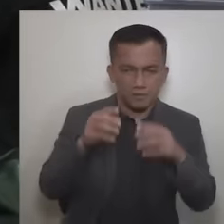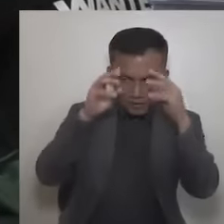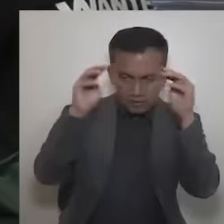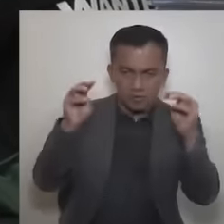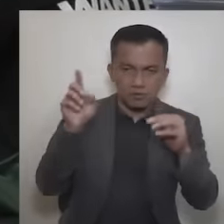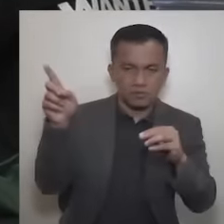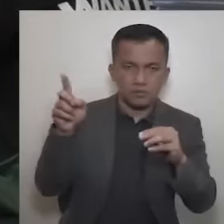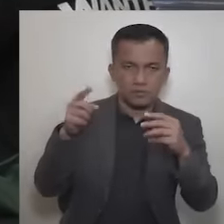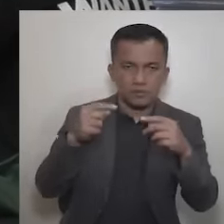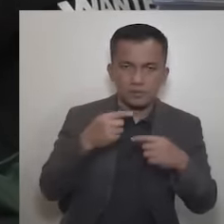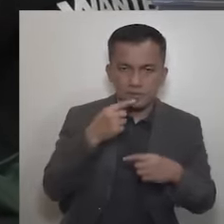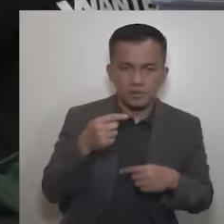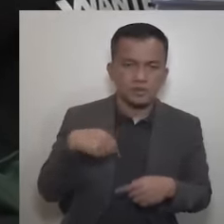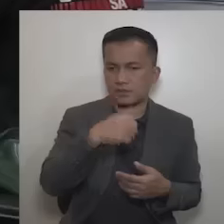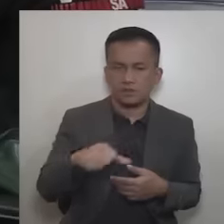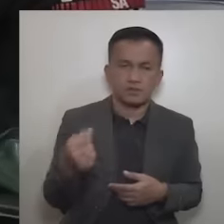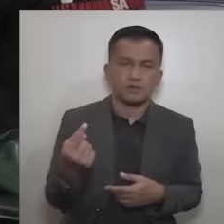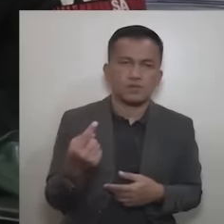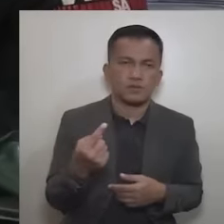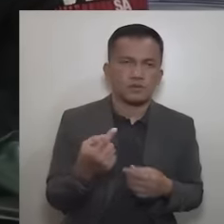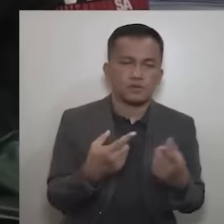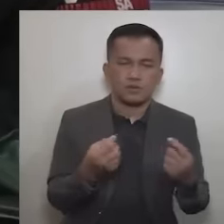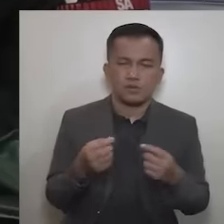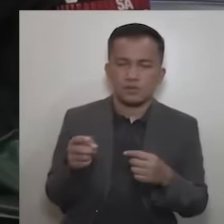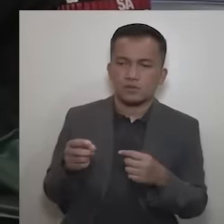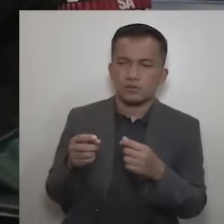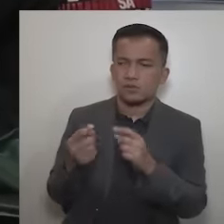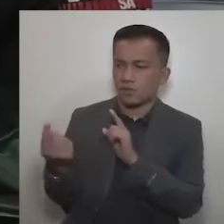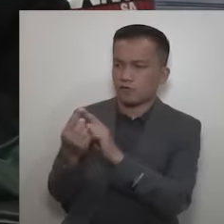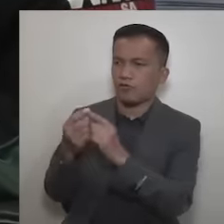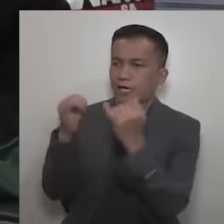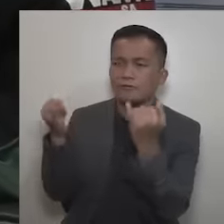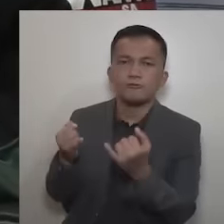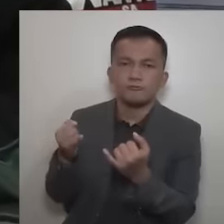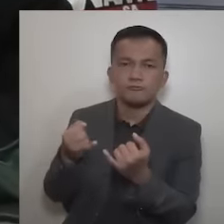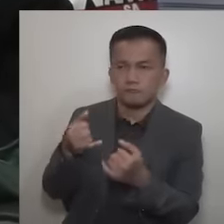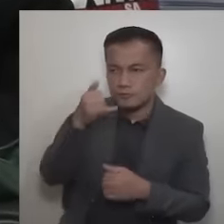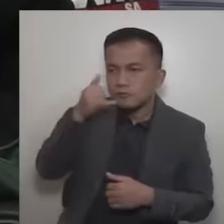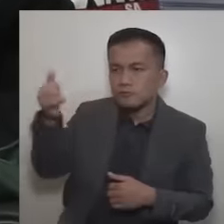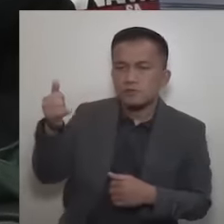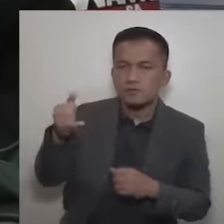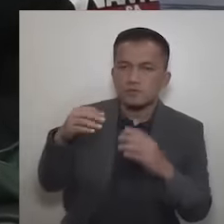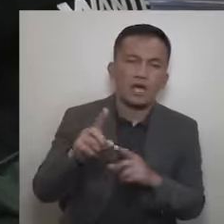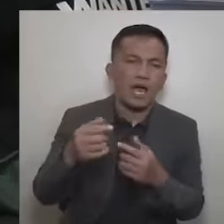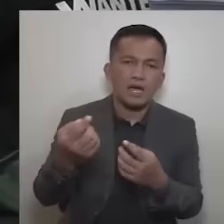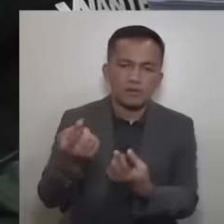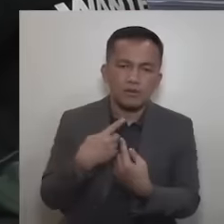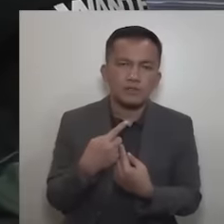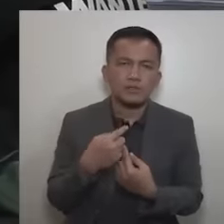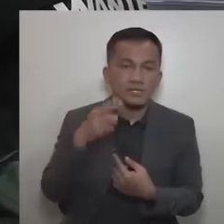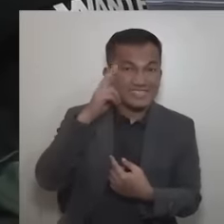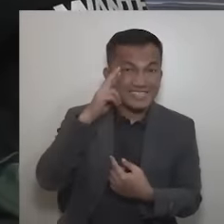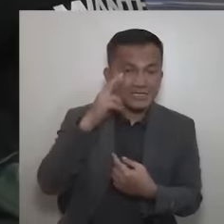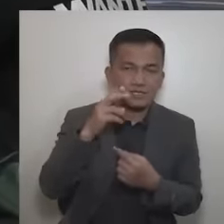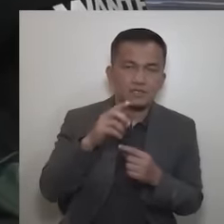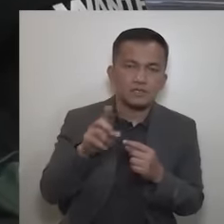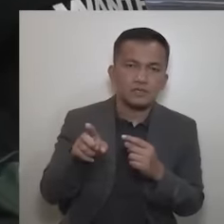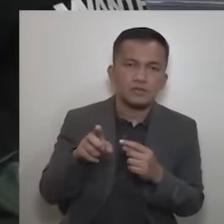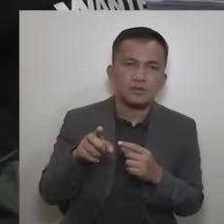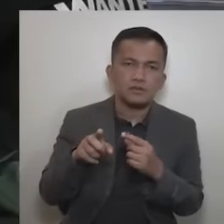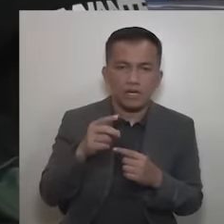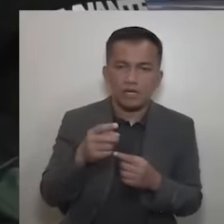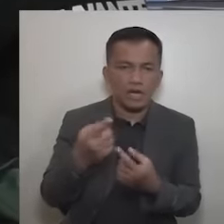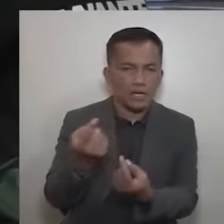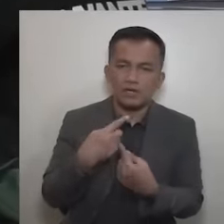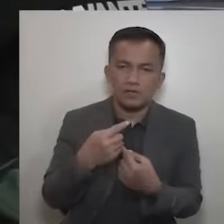Si Mayora lang talaga makakapagsabi sa amin. Wala akong nagawa nun, lumapit ako kay Idol. Tinawagan namin siya para rin makausap. Ayaw niya talagang sumagot, hindi dahil busy siya